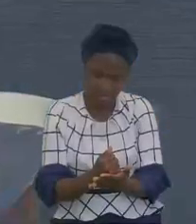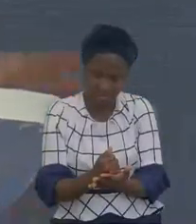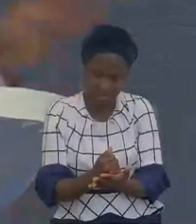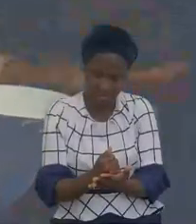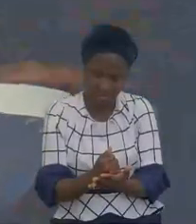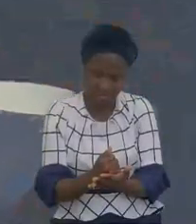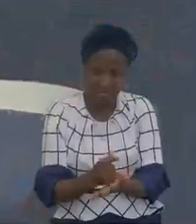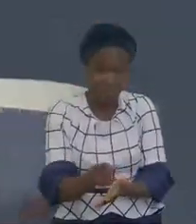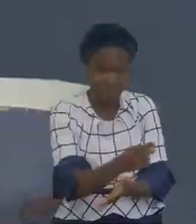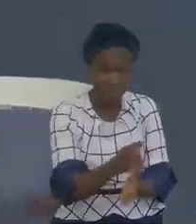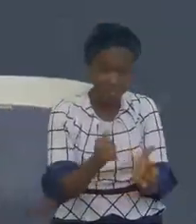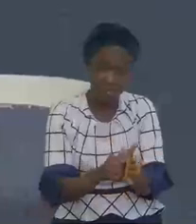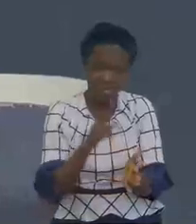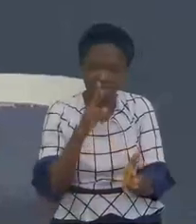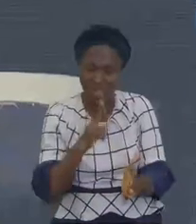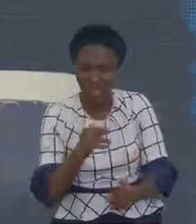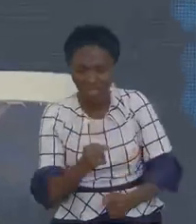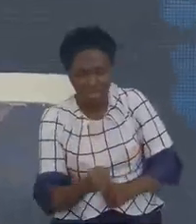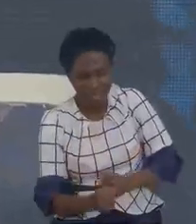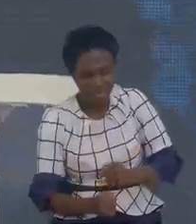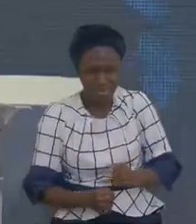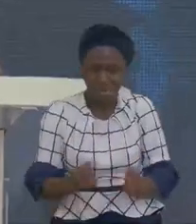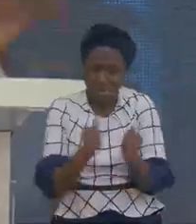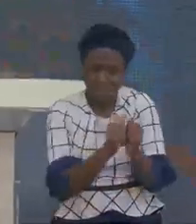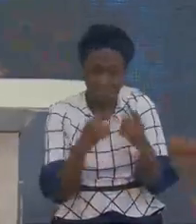péché, vivant dans le péché,